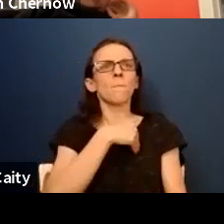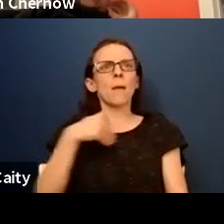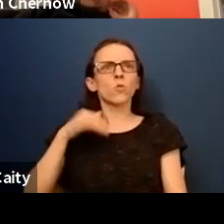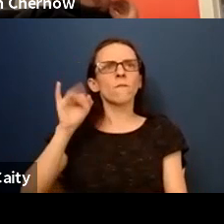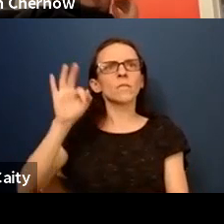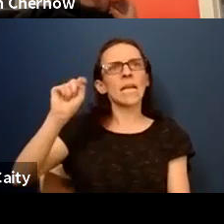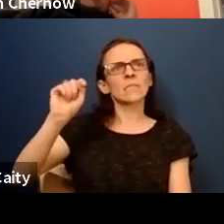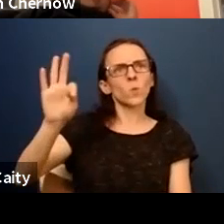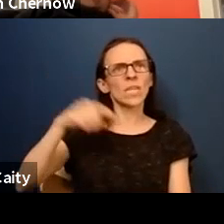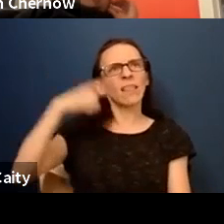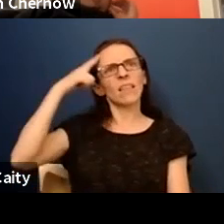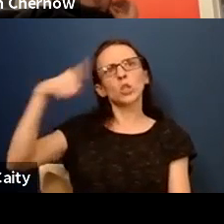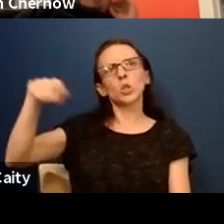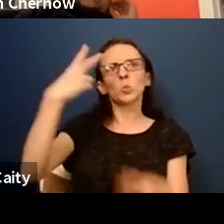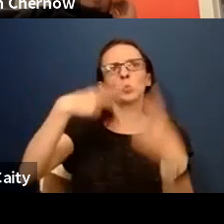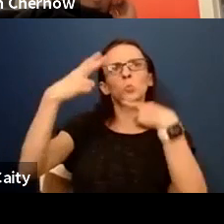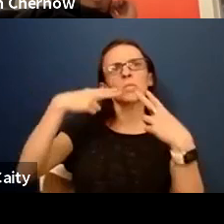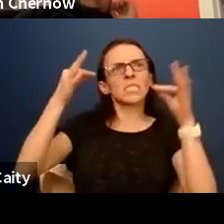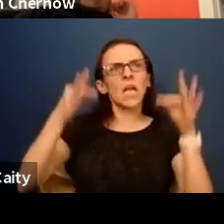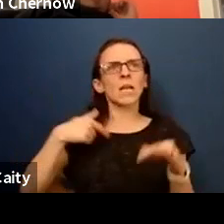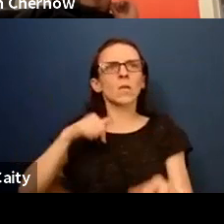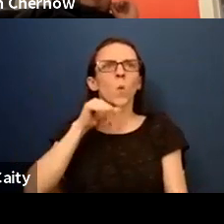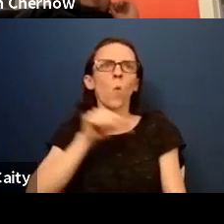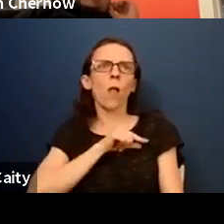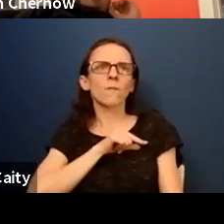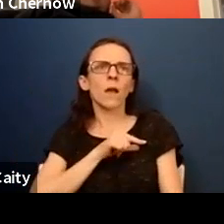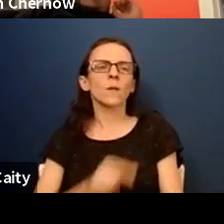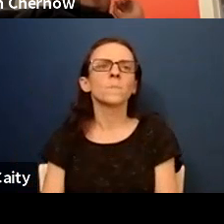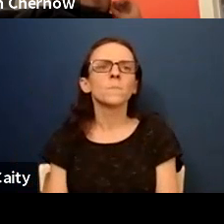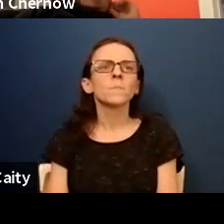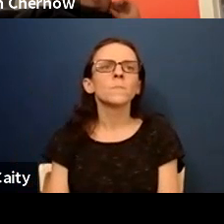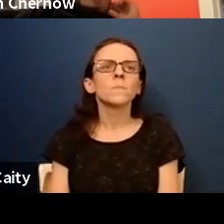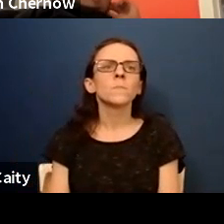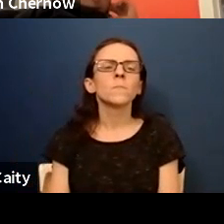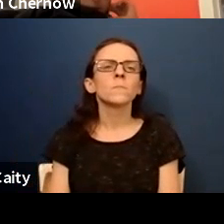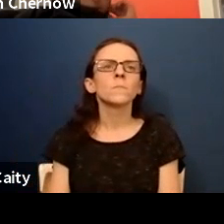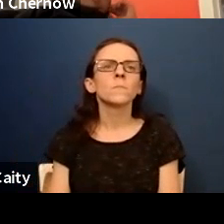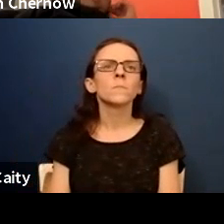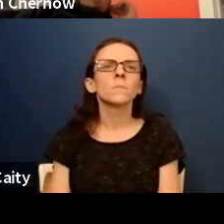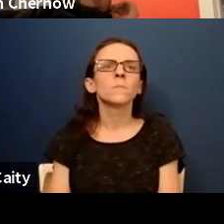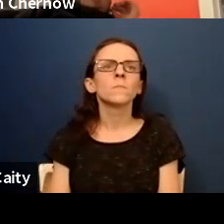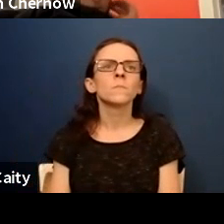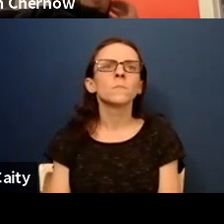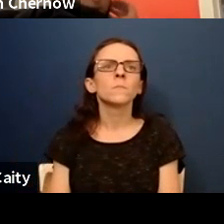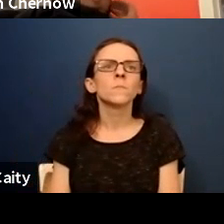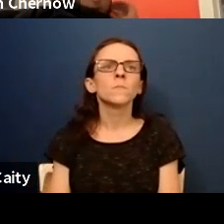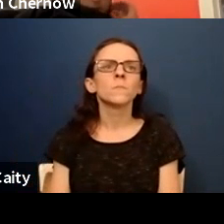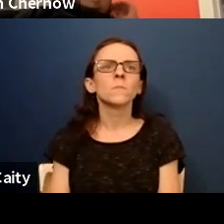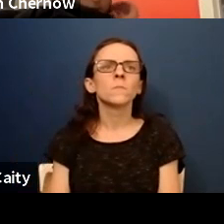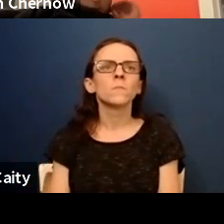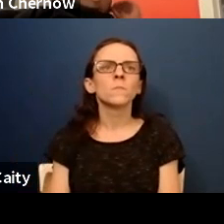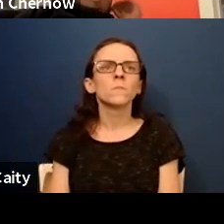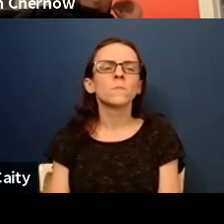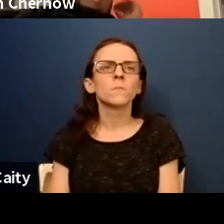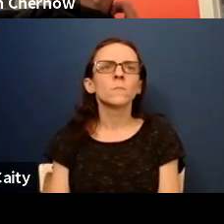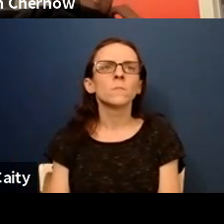qualify. 所以咧，我覺得你哋做呢件事咧，係應該係一個能者居之